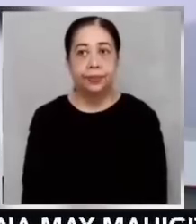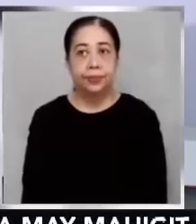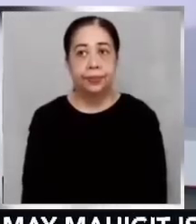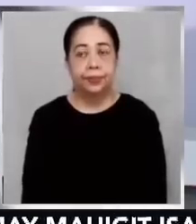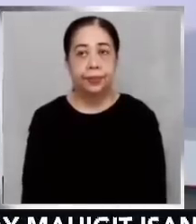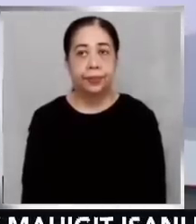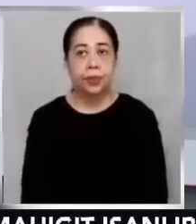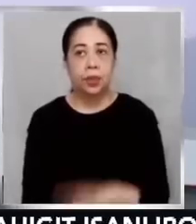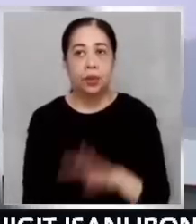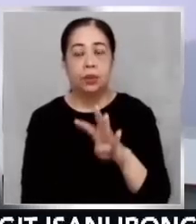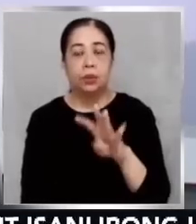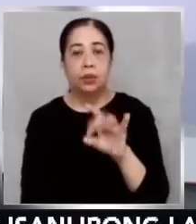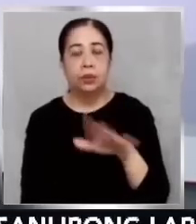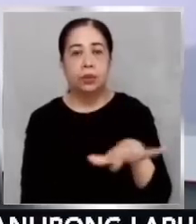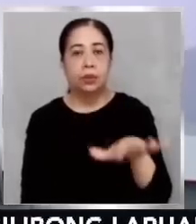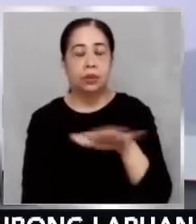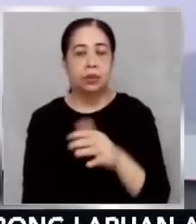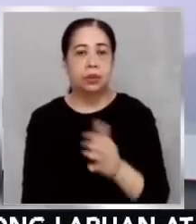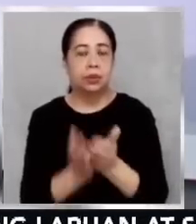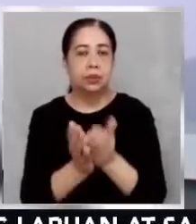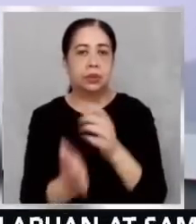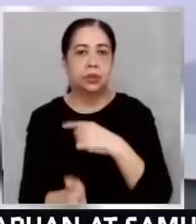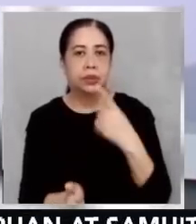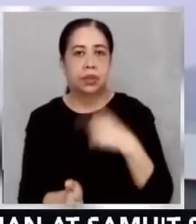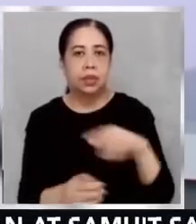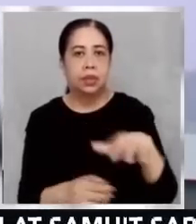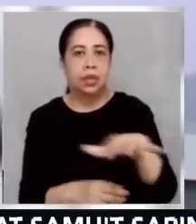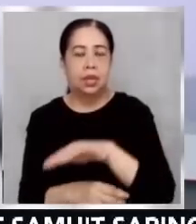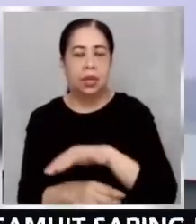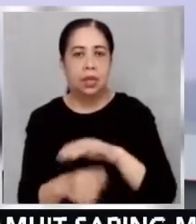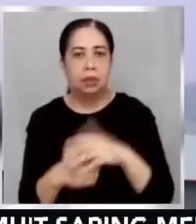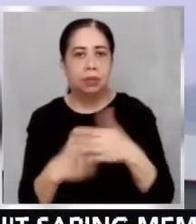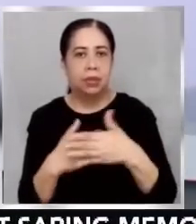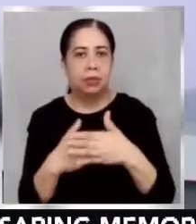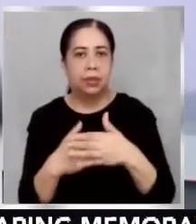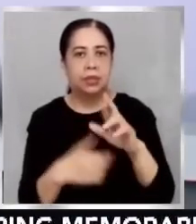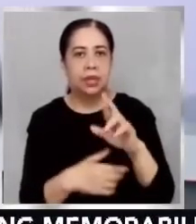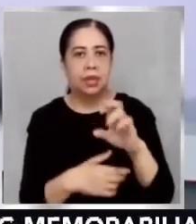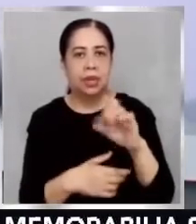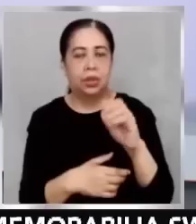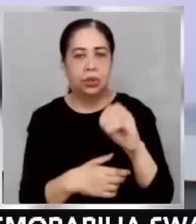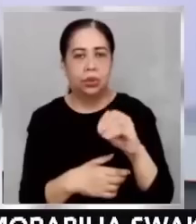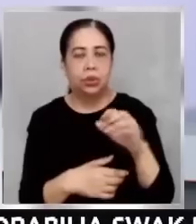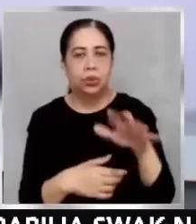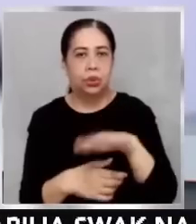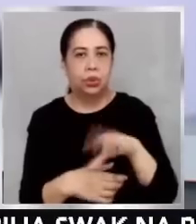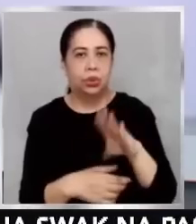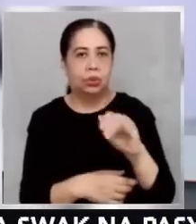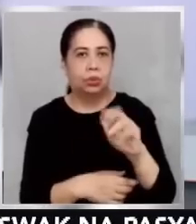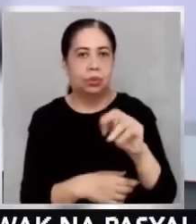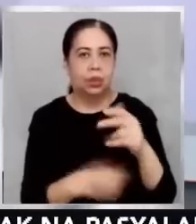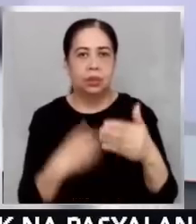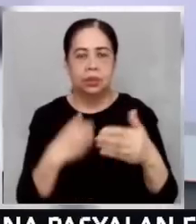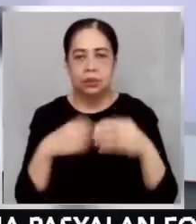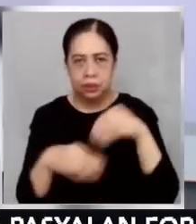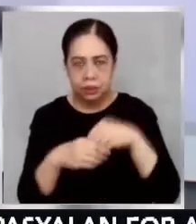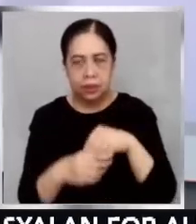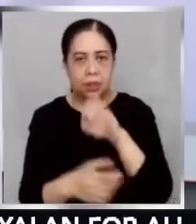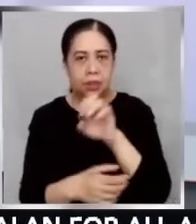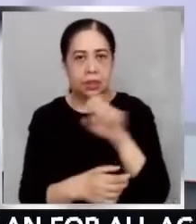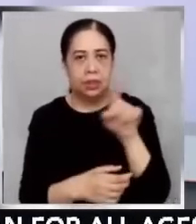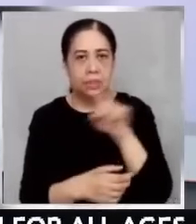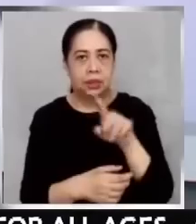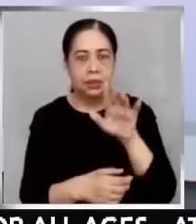48 barko ng China ang namataan sa isang bahurang malapit sa Recto Bank na bahagi ng Exclusive Economic Zone ng Pilipinas. Posible raw